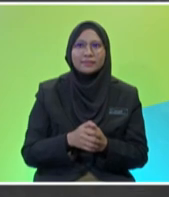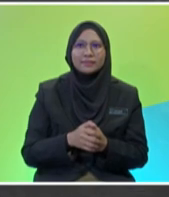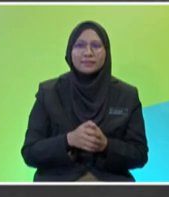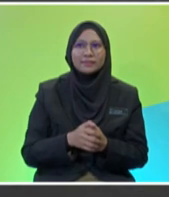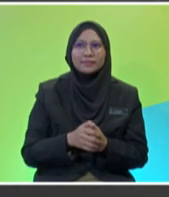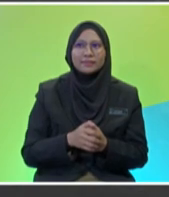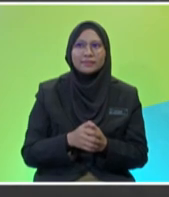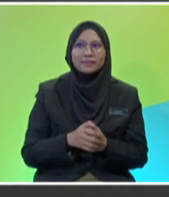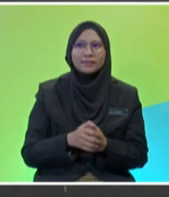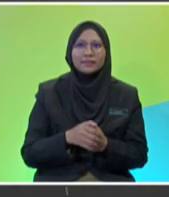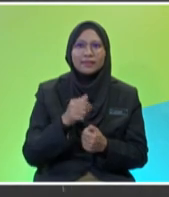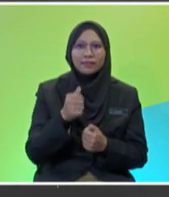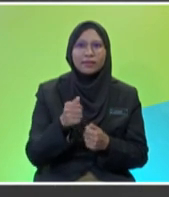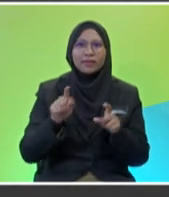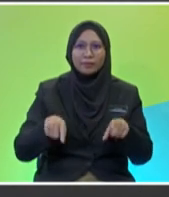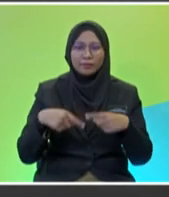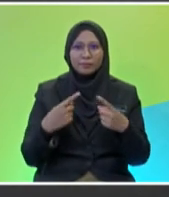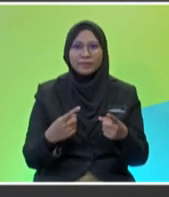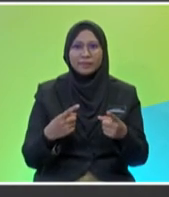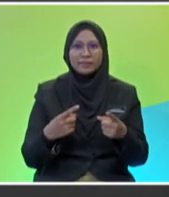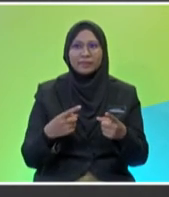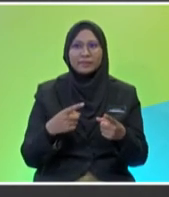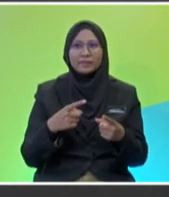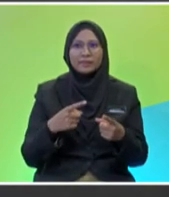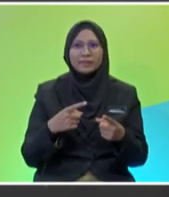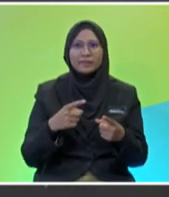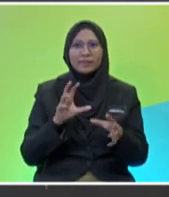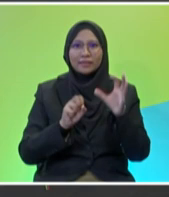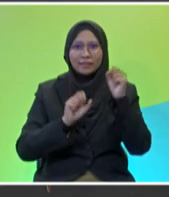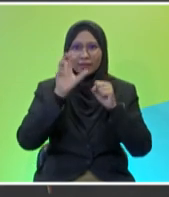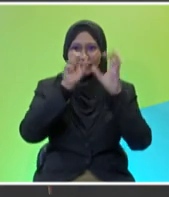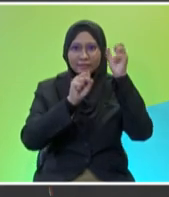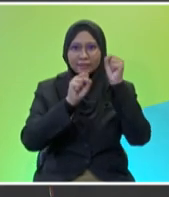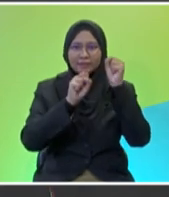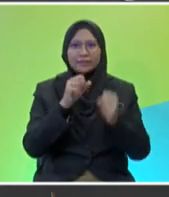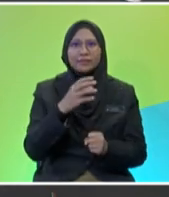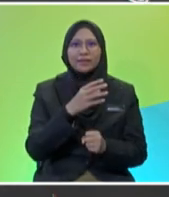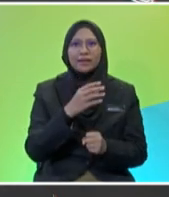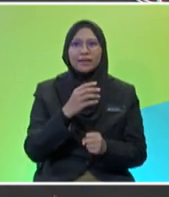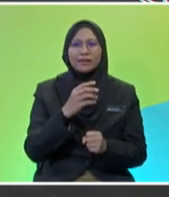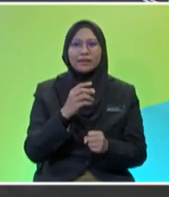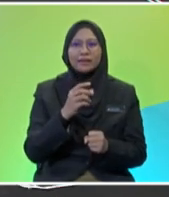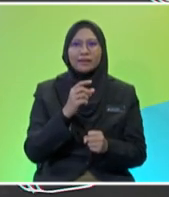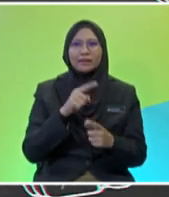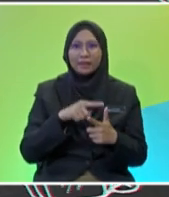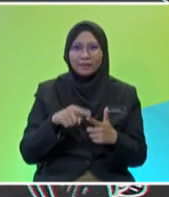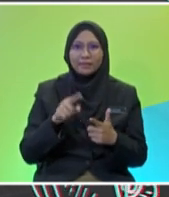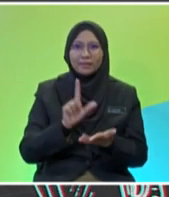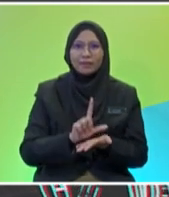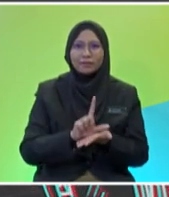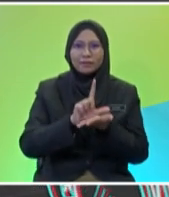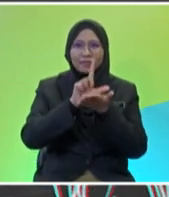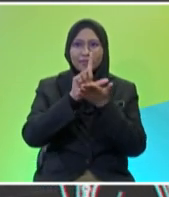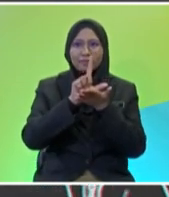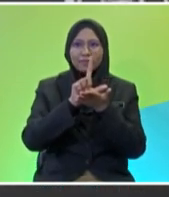adik adik boleh menggunakan tanggal atau lift untuk ke tingkat 3 Saya